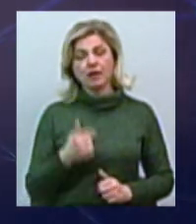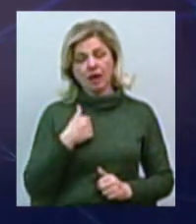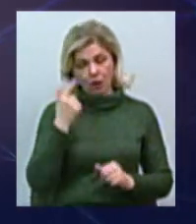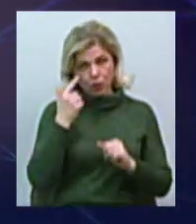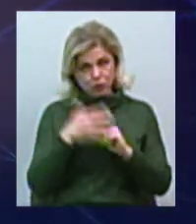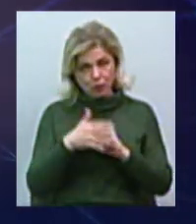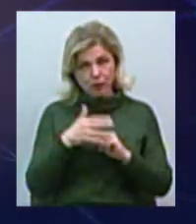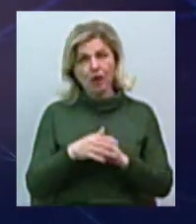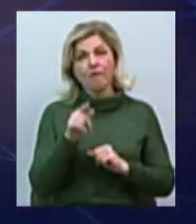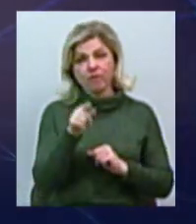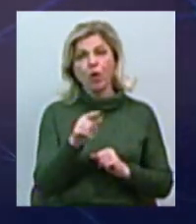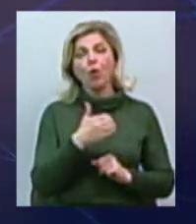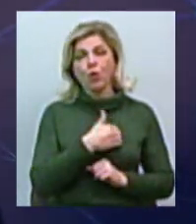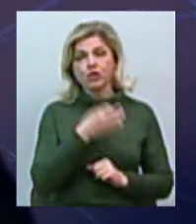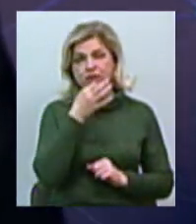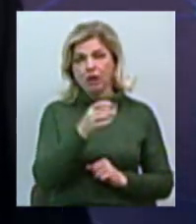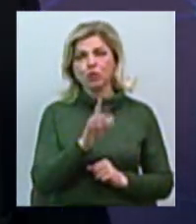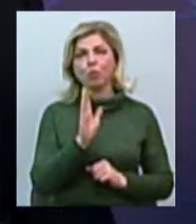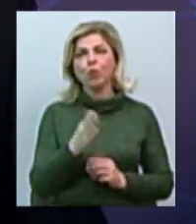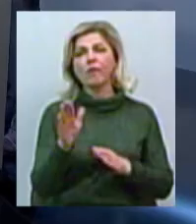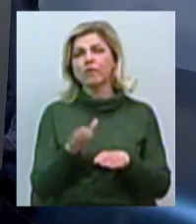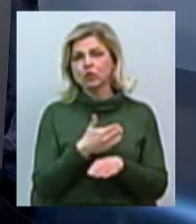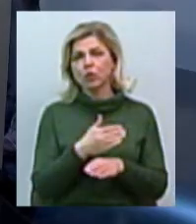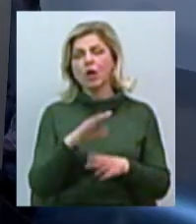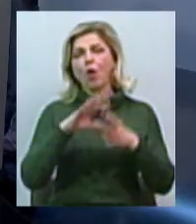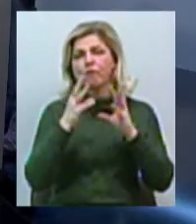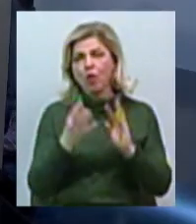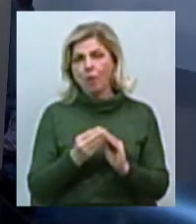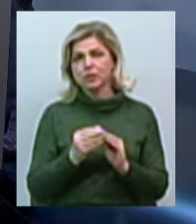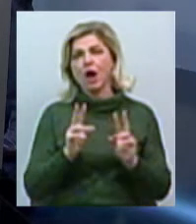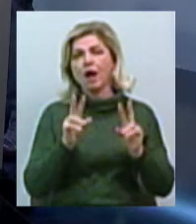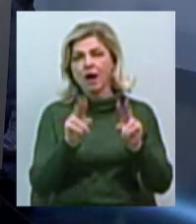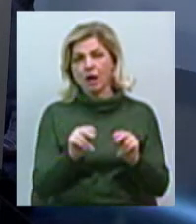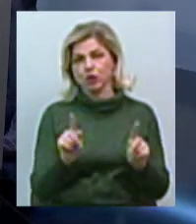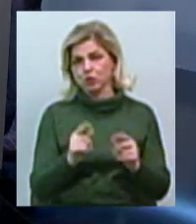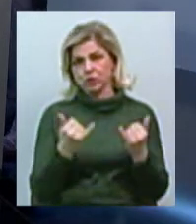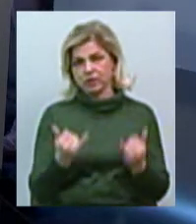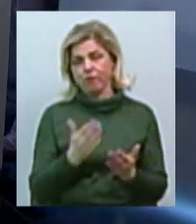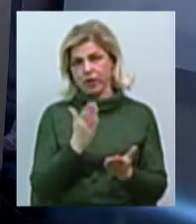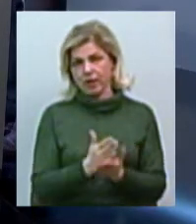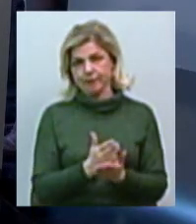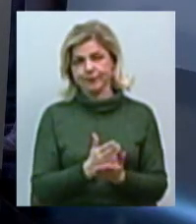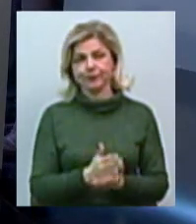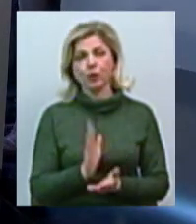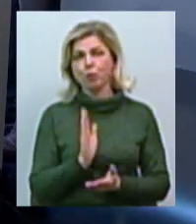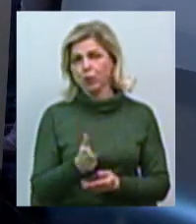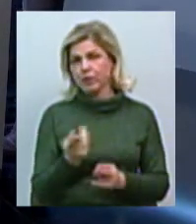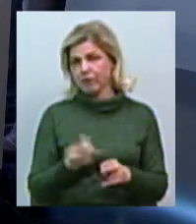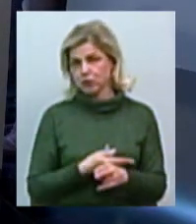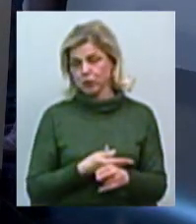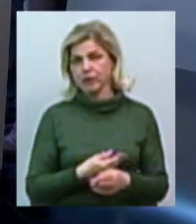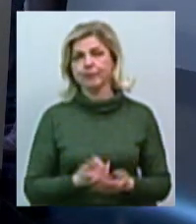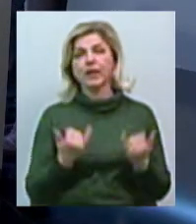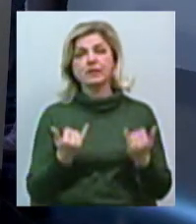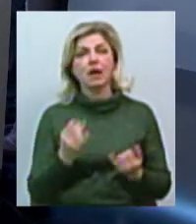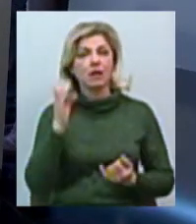хочете сказати, що будуть відсутні загальні гарантії, котрі стосуються всіх? Котрі сьогодні є. Без винятку або принаймні вони по галузі. Відсутні. Зараз ми